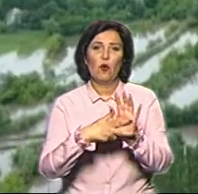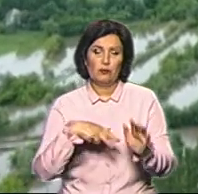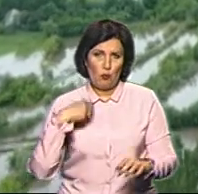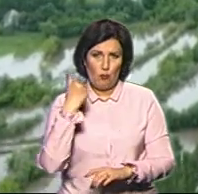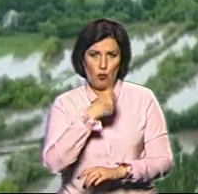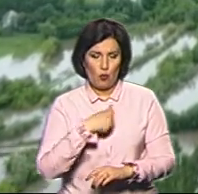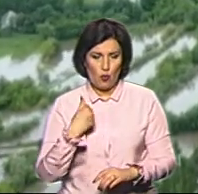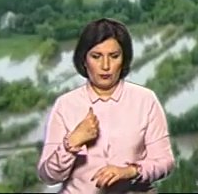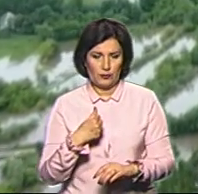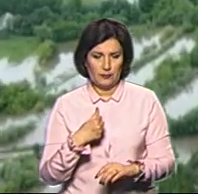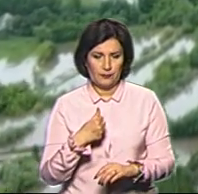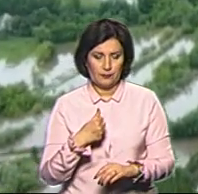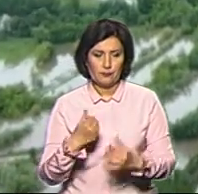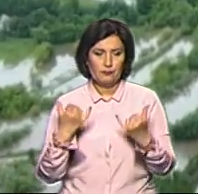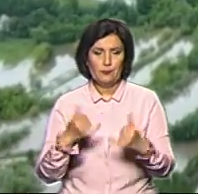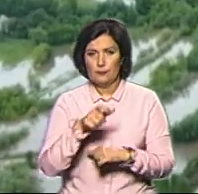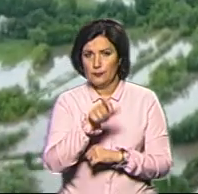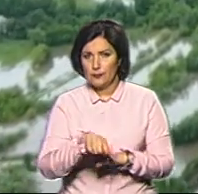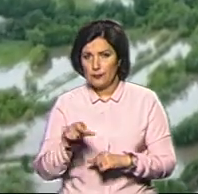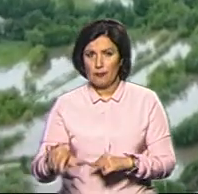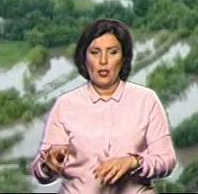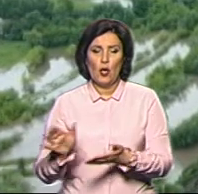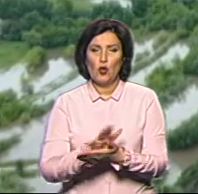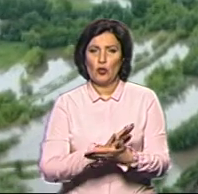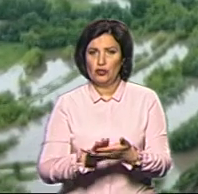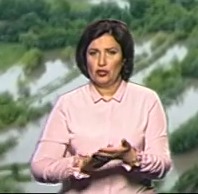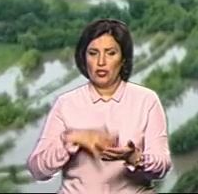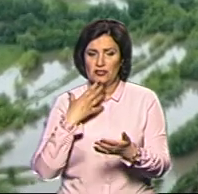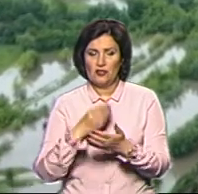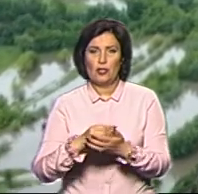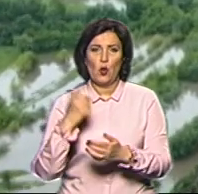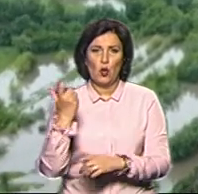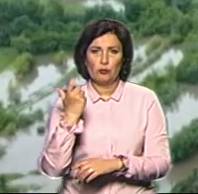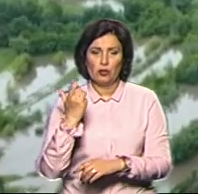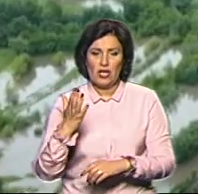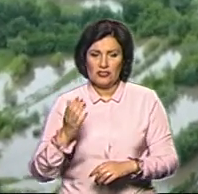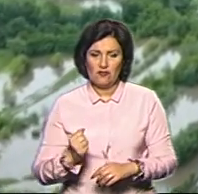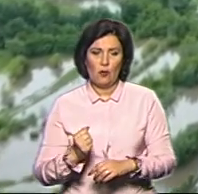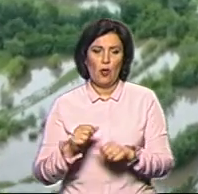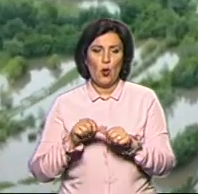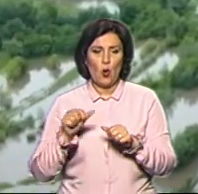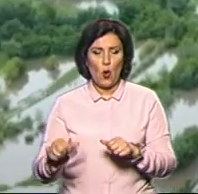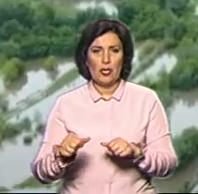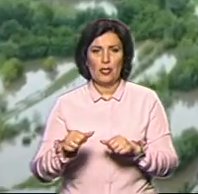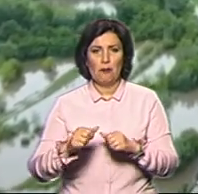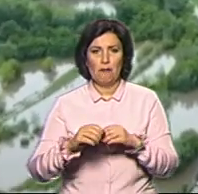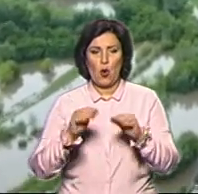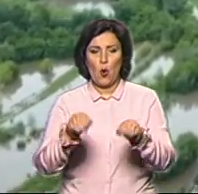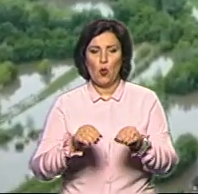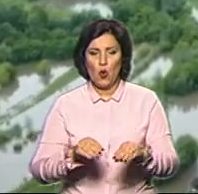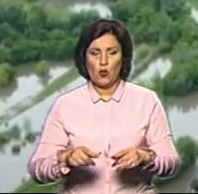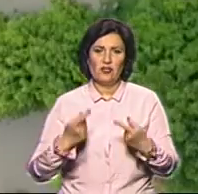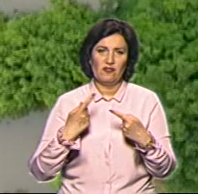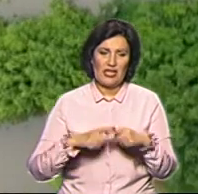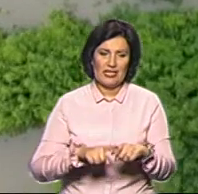році. Наразі люди розчищають свої господарства. Окрім огородів,